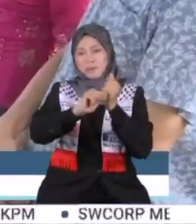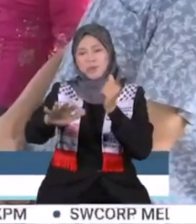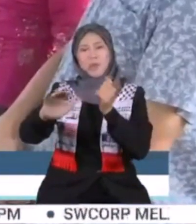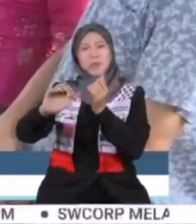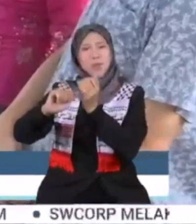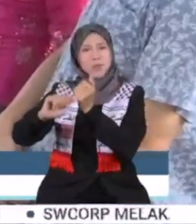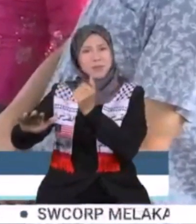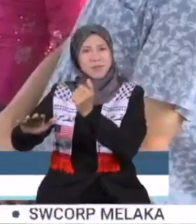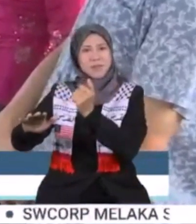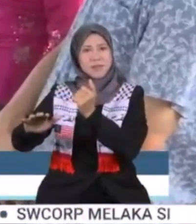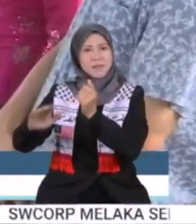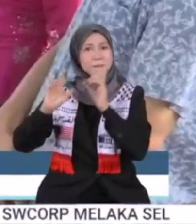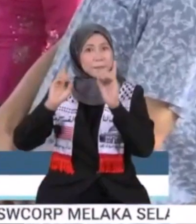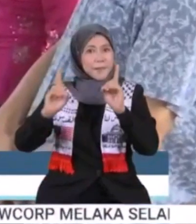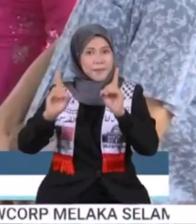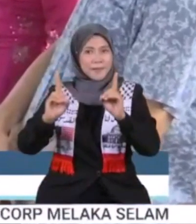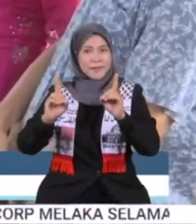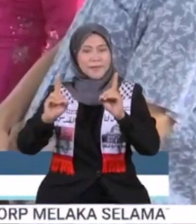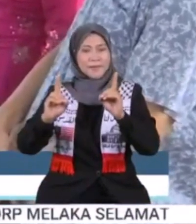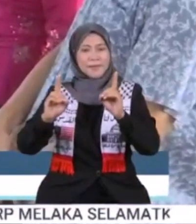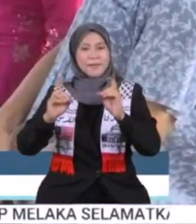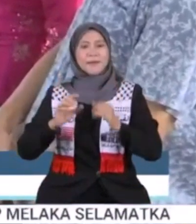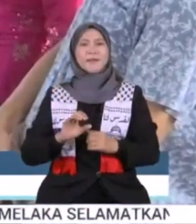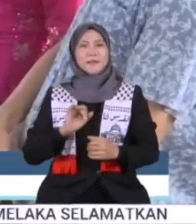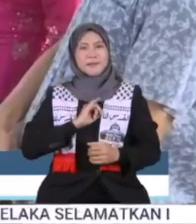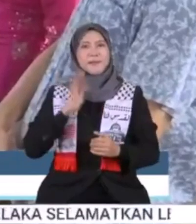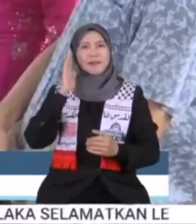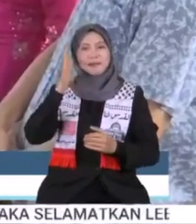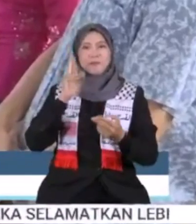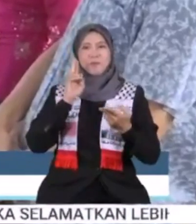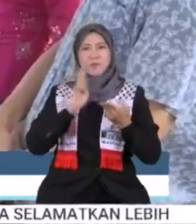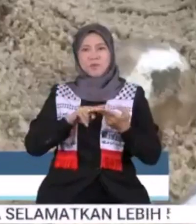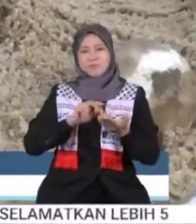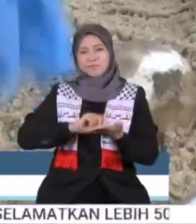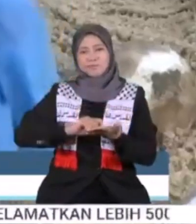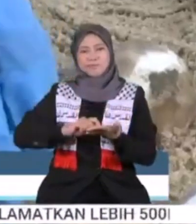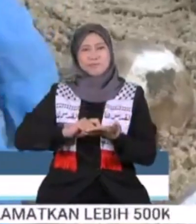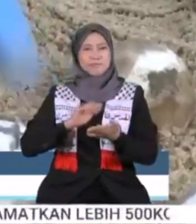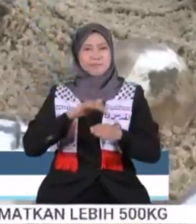promosi pendidikan. Saya akan tulis surat kepada